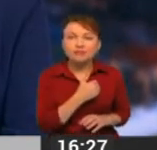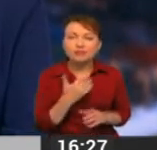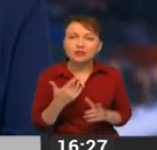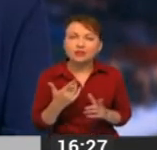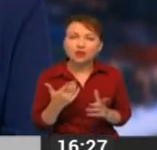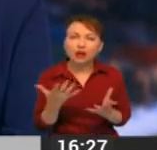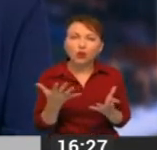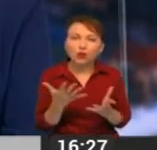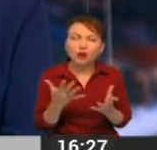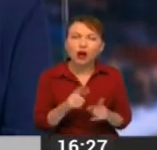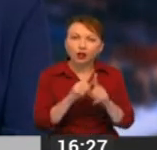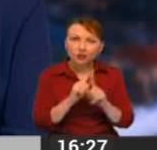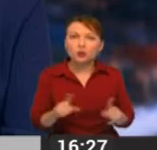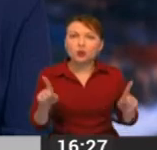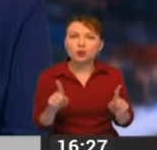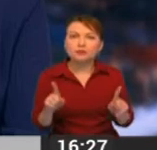какой-то такой вот особый